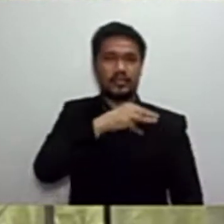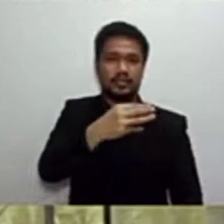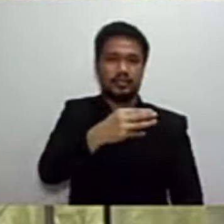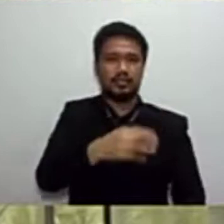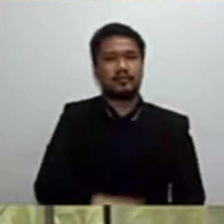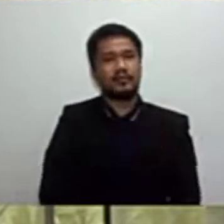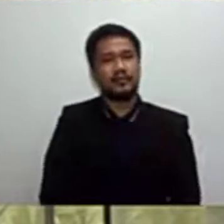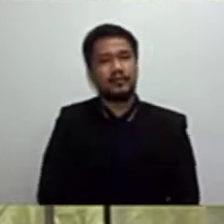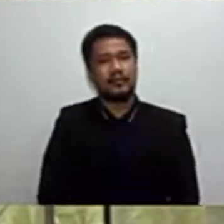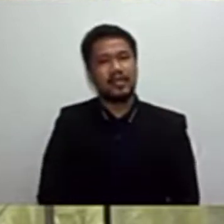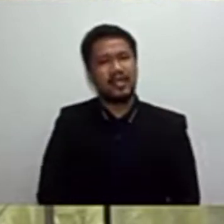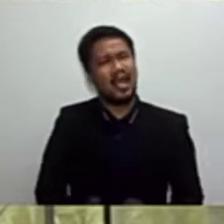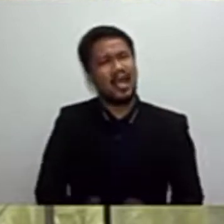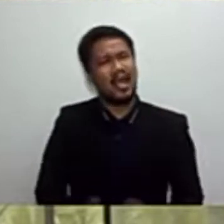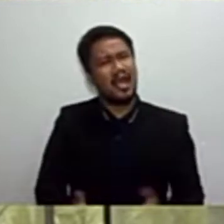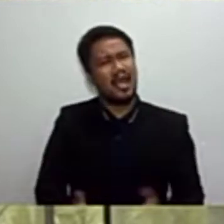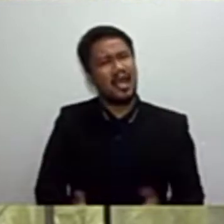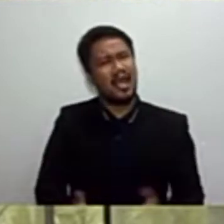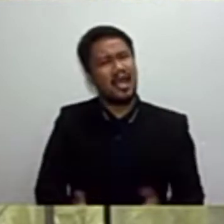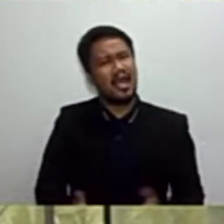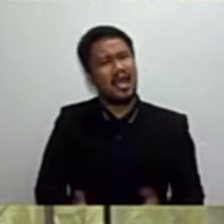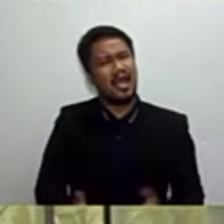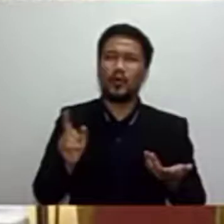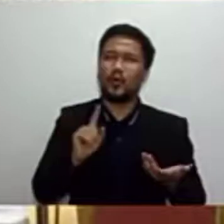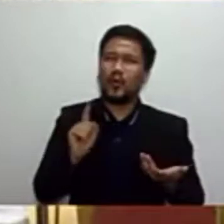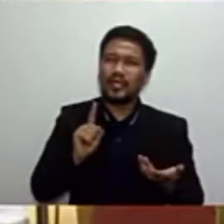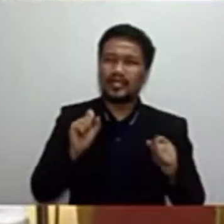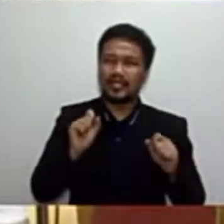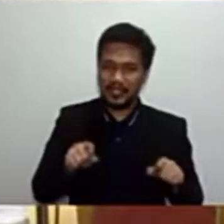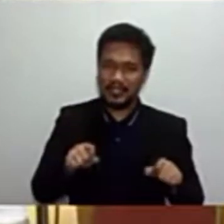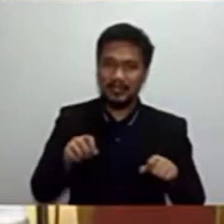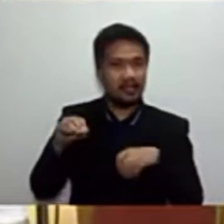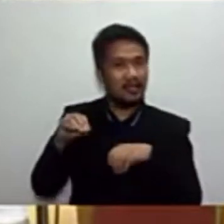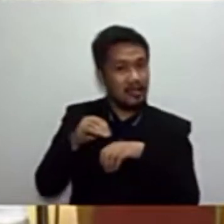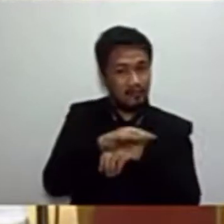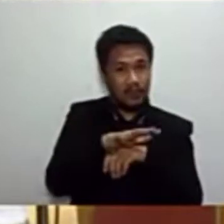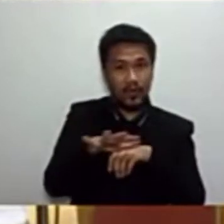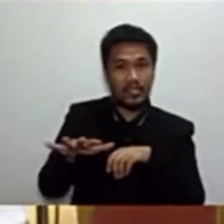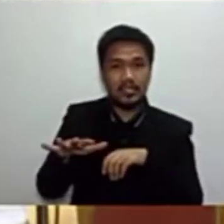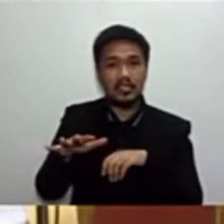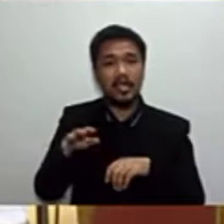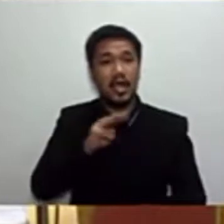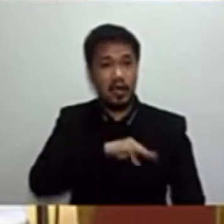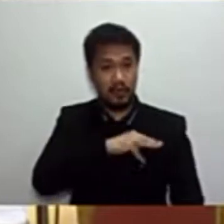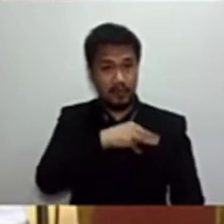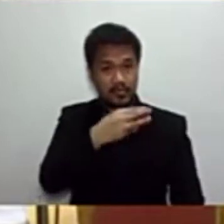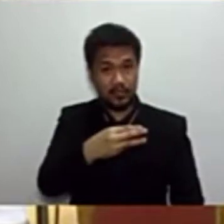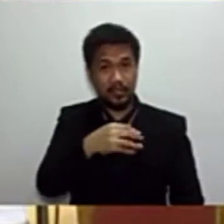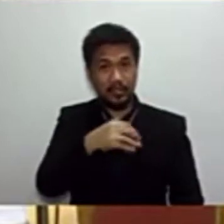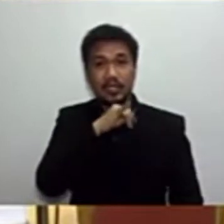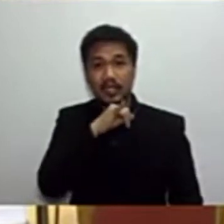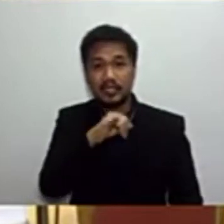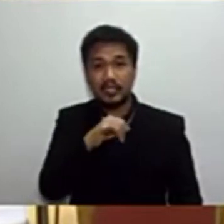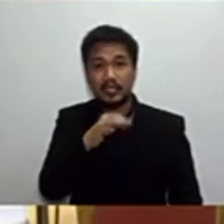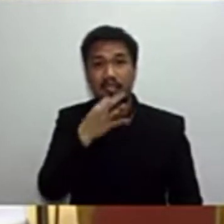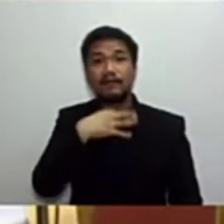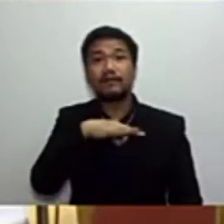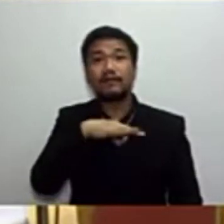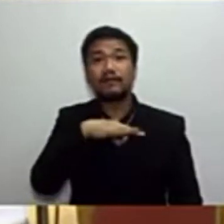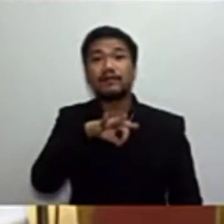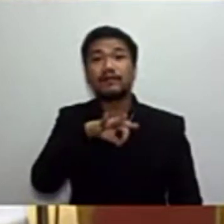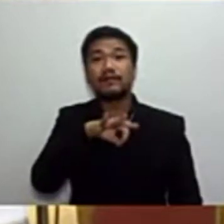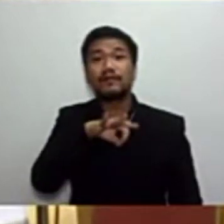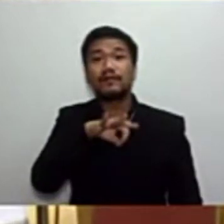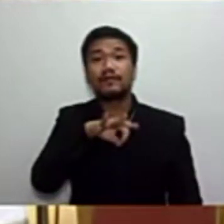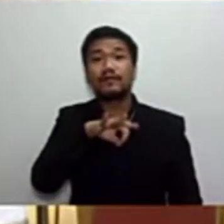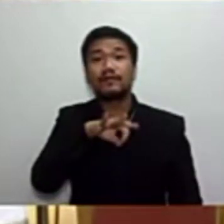Isang maaaring makaapekto sa pagmimisyon ay discouragement, panghihina